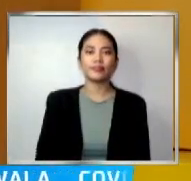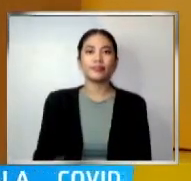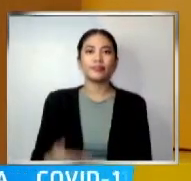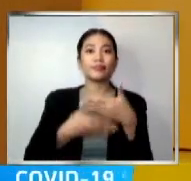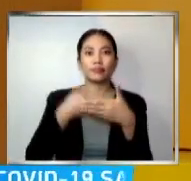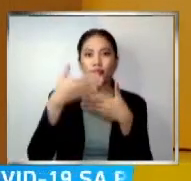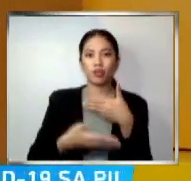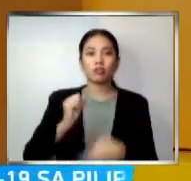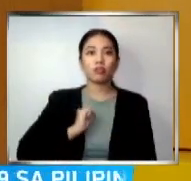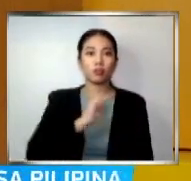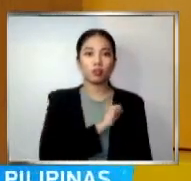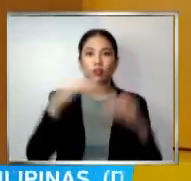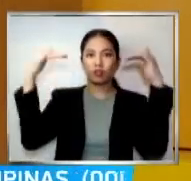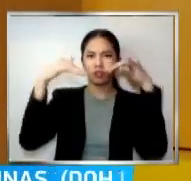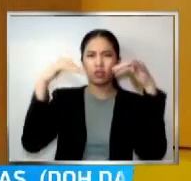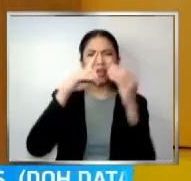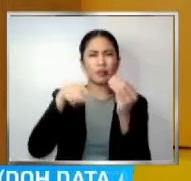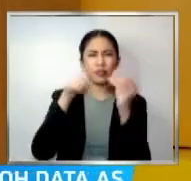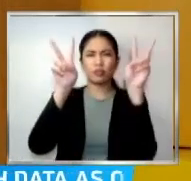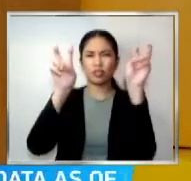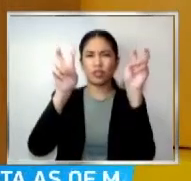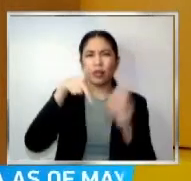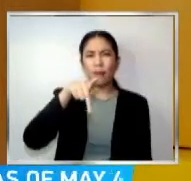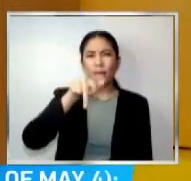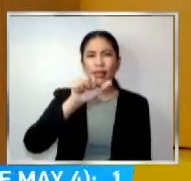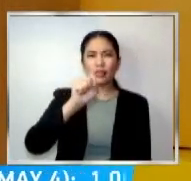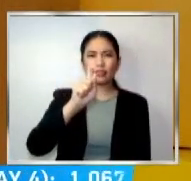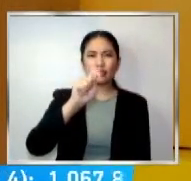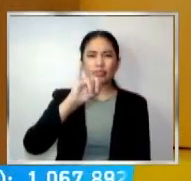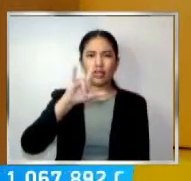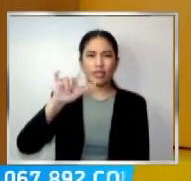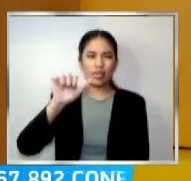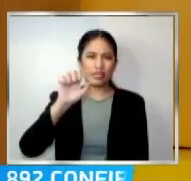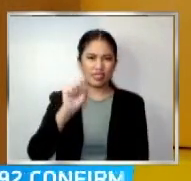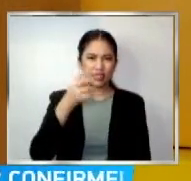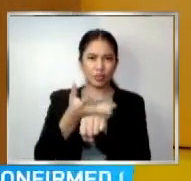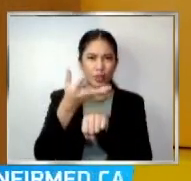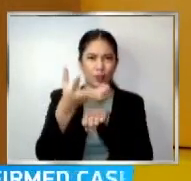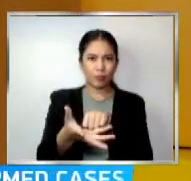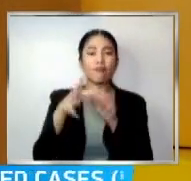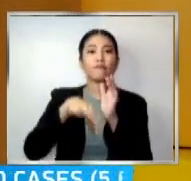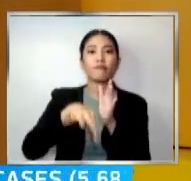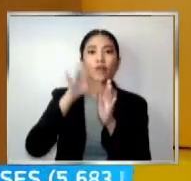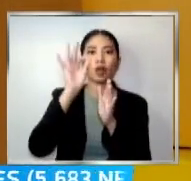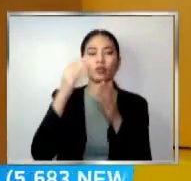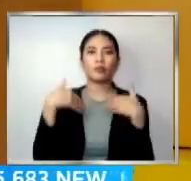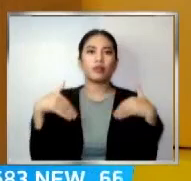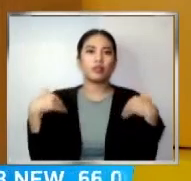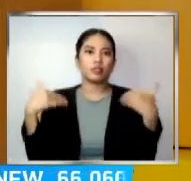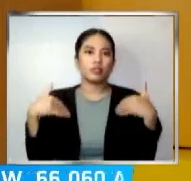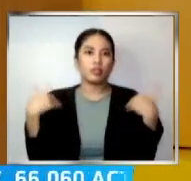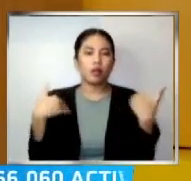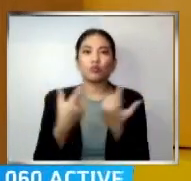sa pastilla scheme, nabunyag ang pagpupuslit ng ilang menor de edad pa Syria para magtrabaho gamit